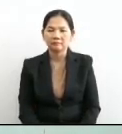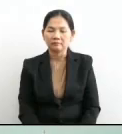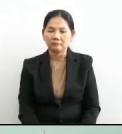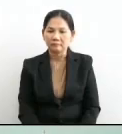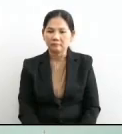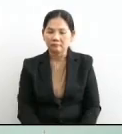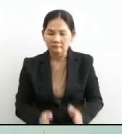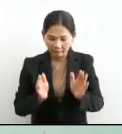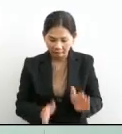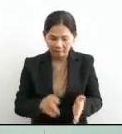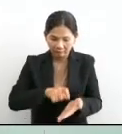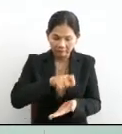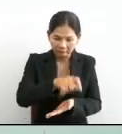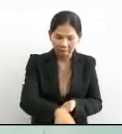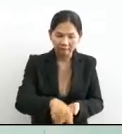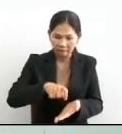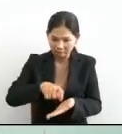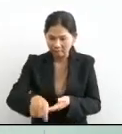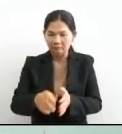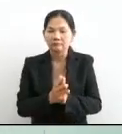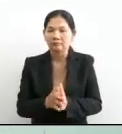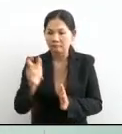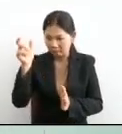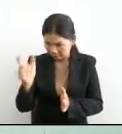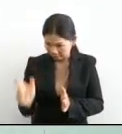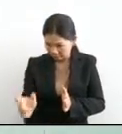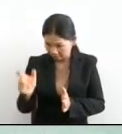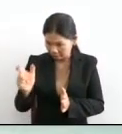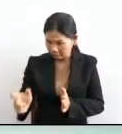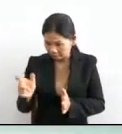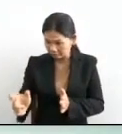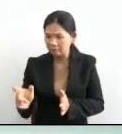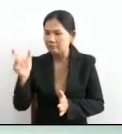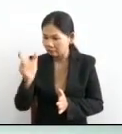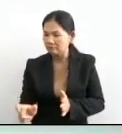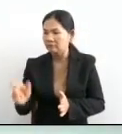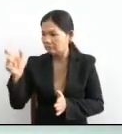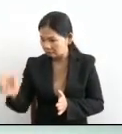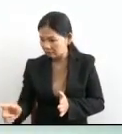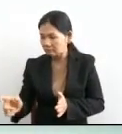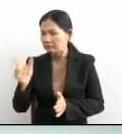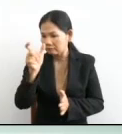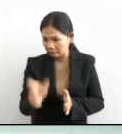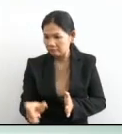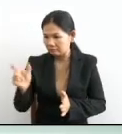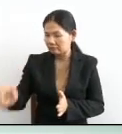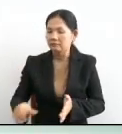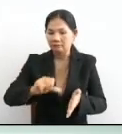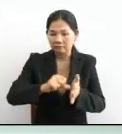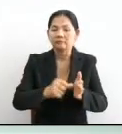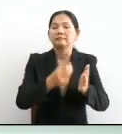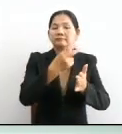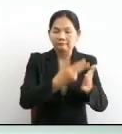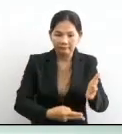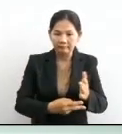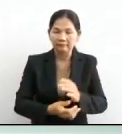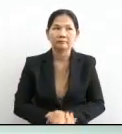chà chẳng cả sẽ có cứ chà sầm cua mà nổ chắc mà nổ thằng nào bị chìa với chà hái miên lây thang đốt mà